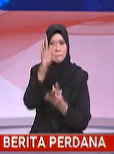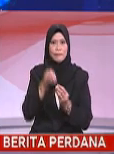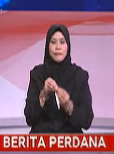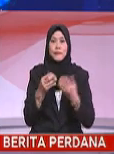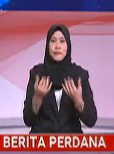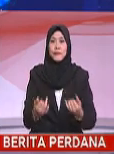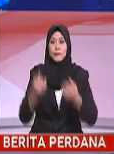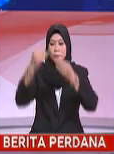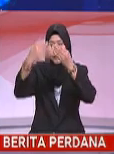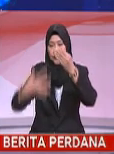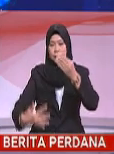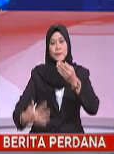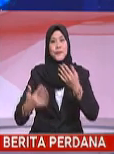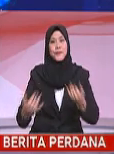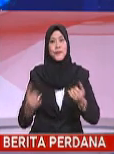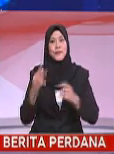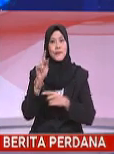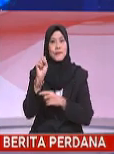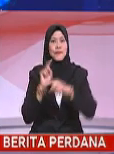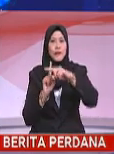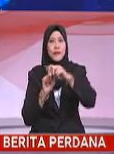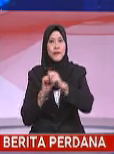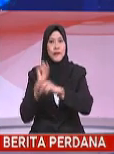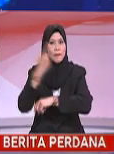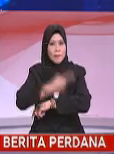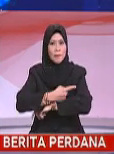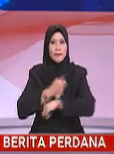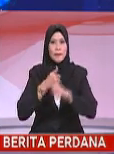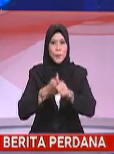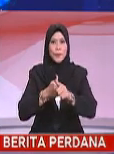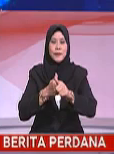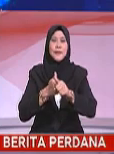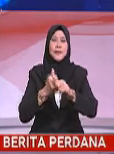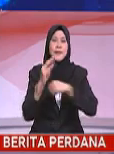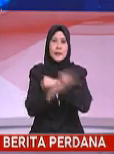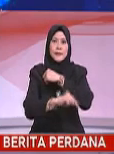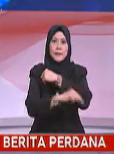Berikut data terkini COVID-19 diikuti kes positif harian mengikut negeri.